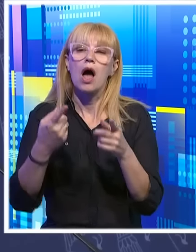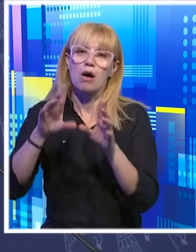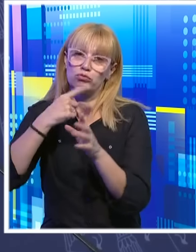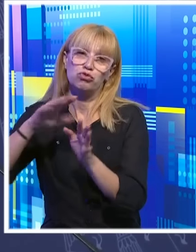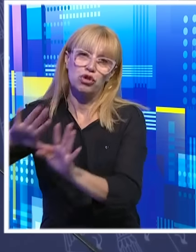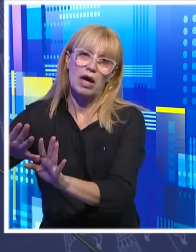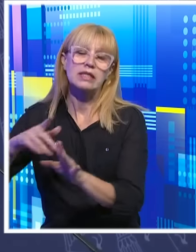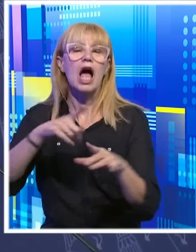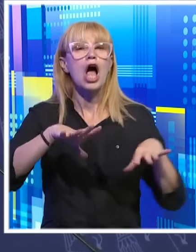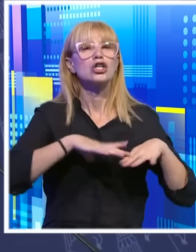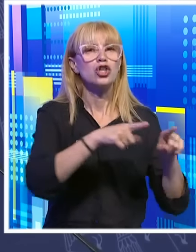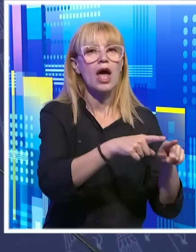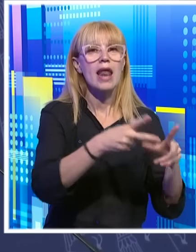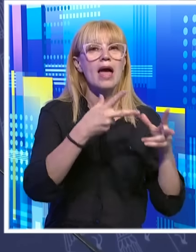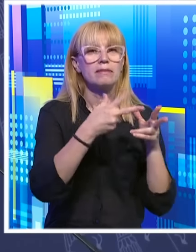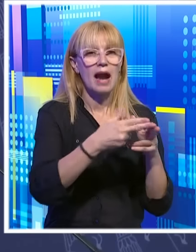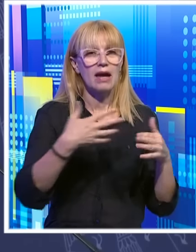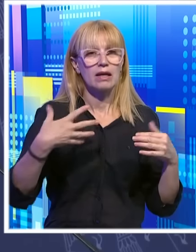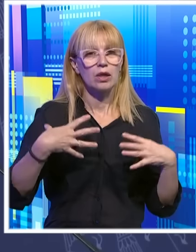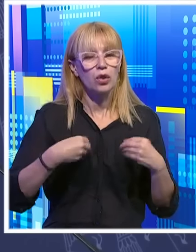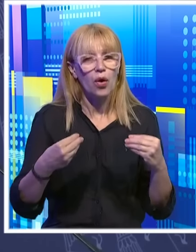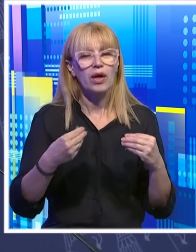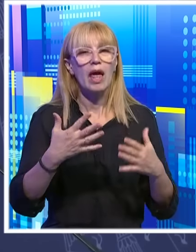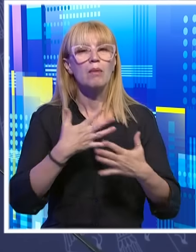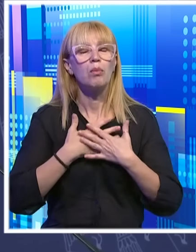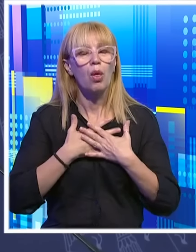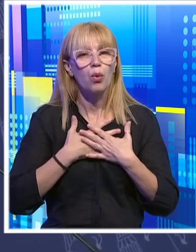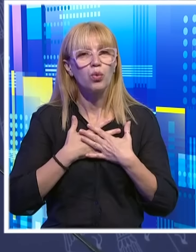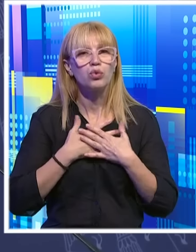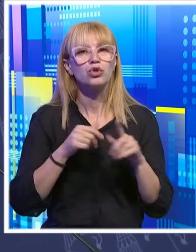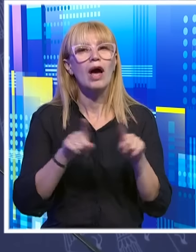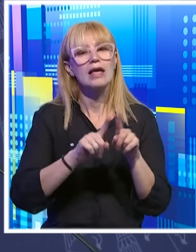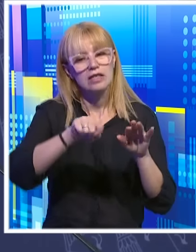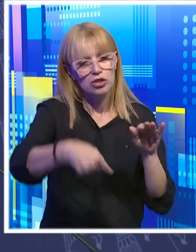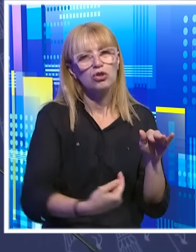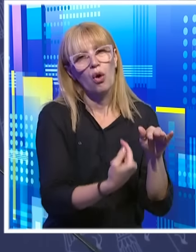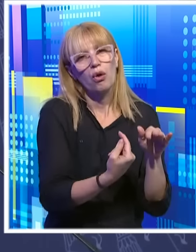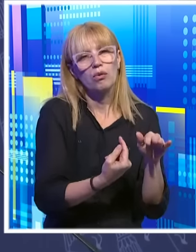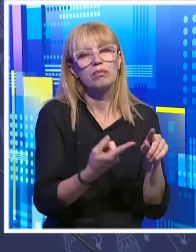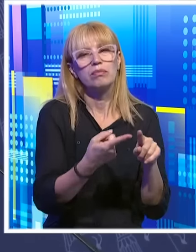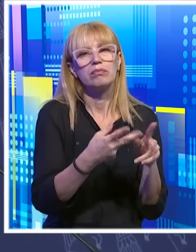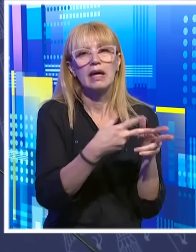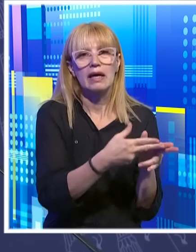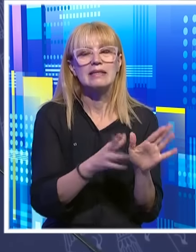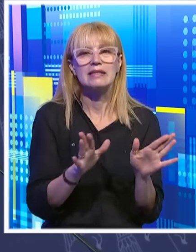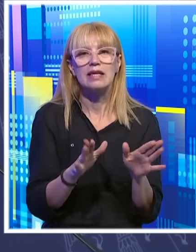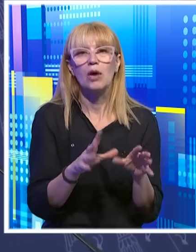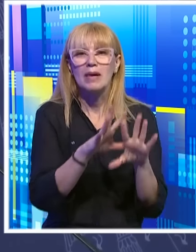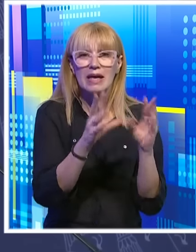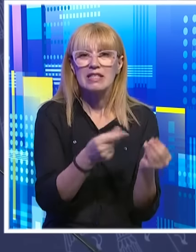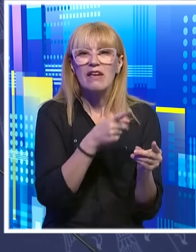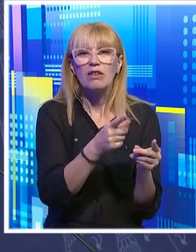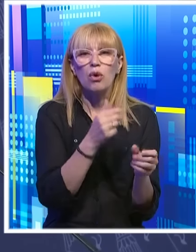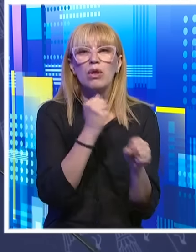za karcinom dojke, karcinom pluća i takođe kolorektalni karcinom. Svuda da uradimo te tumor markere,